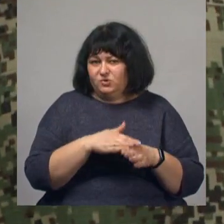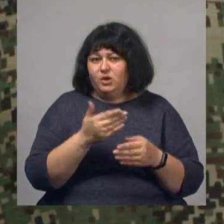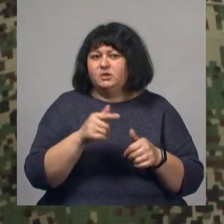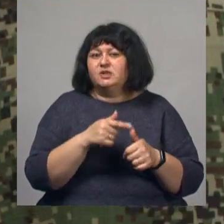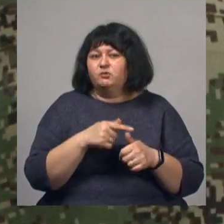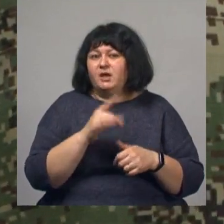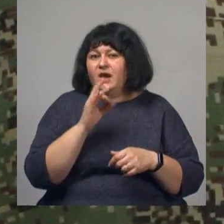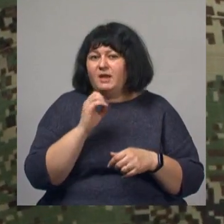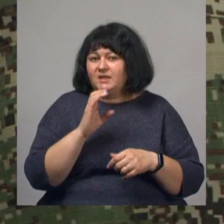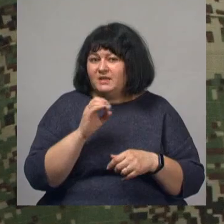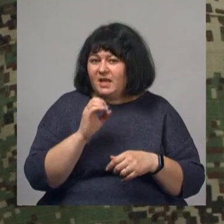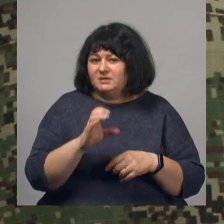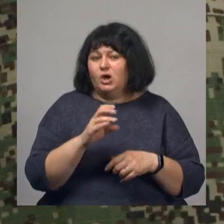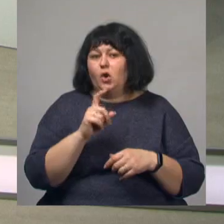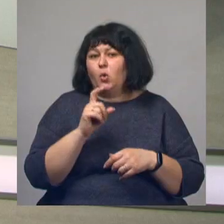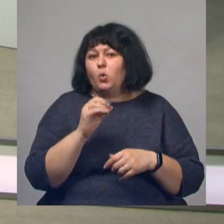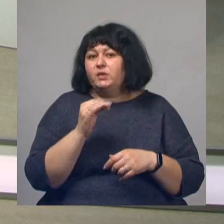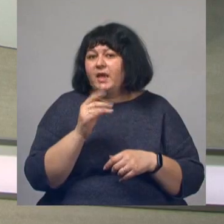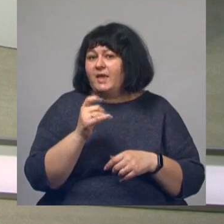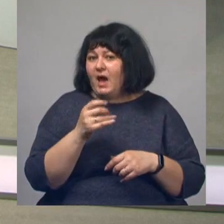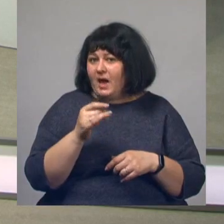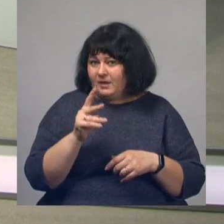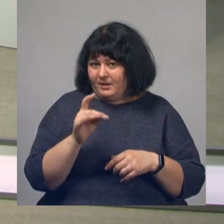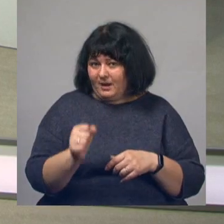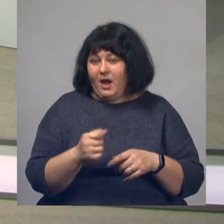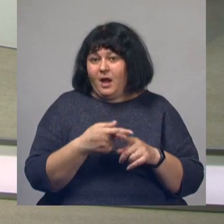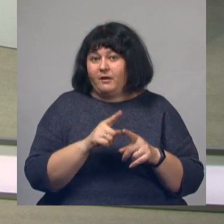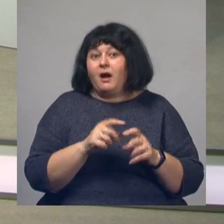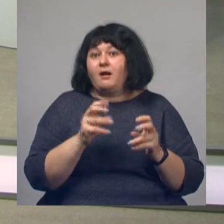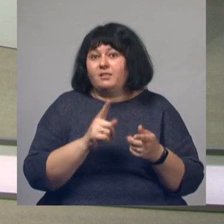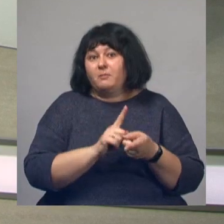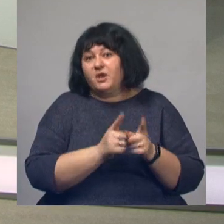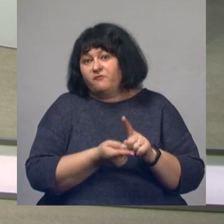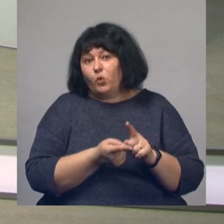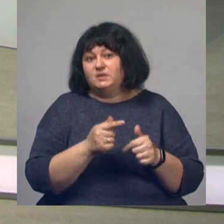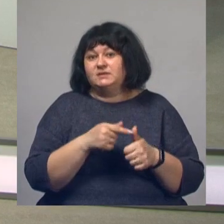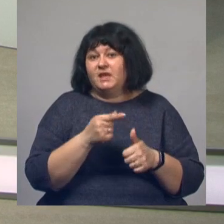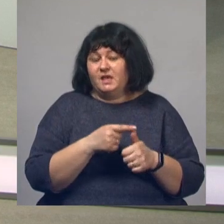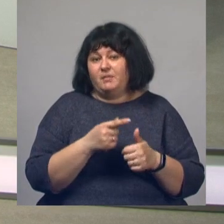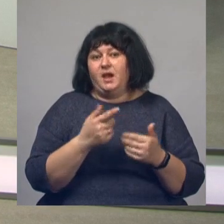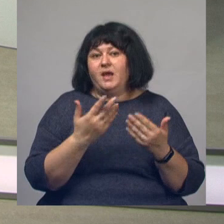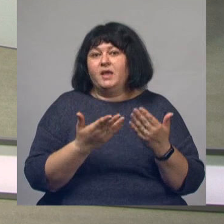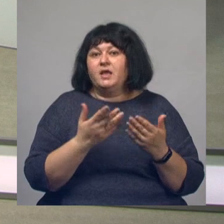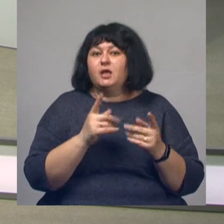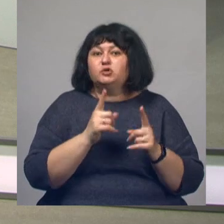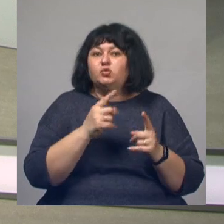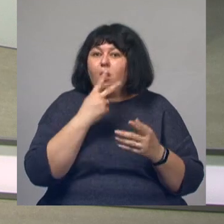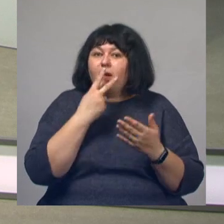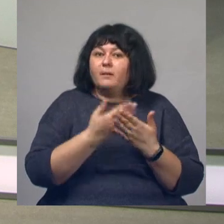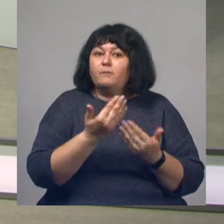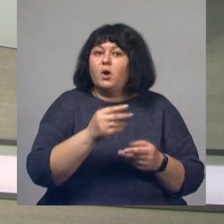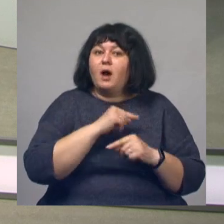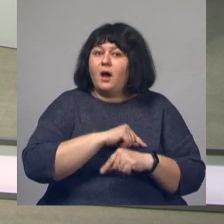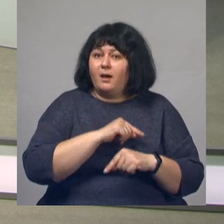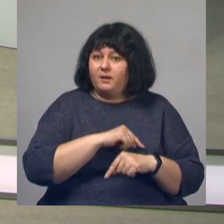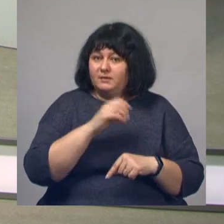зовут Рестлес Хюндекиайра. Скажите, как это имя переводится и вообще отражает ли оно характер